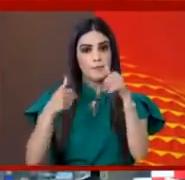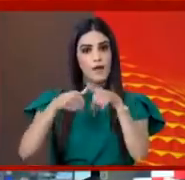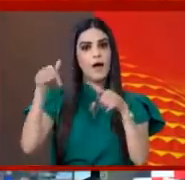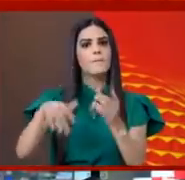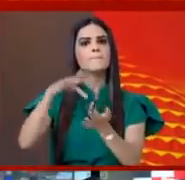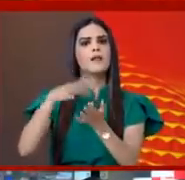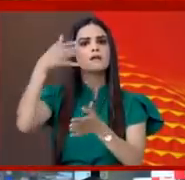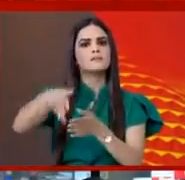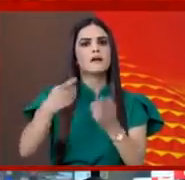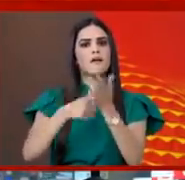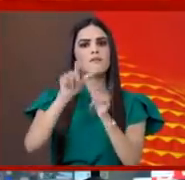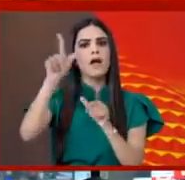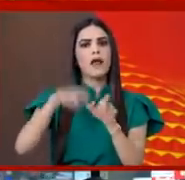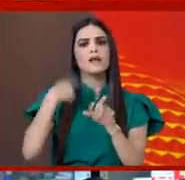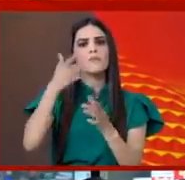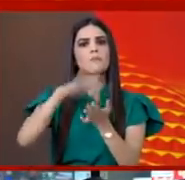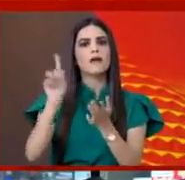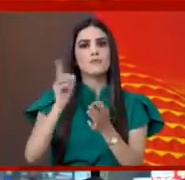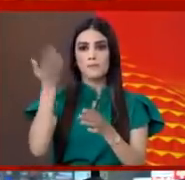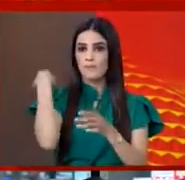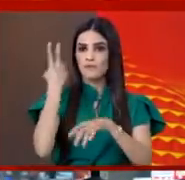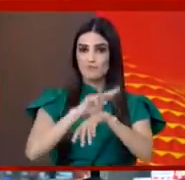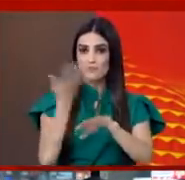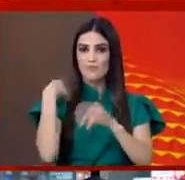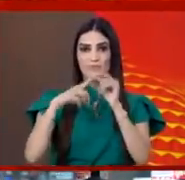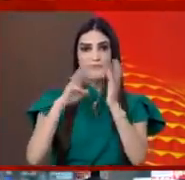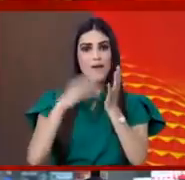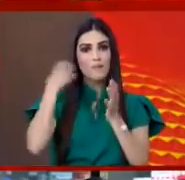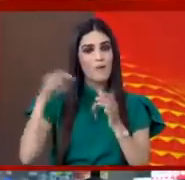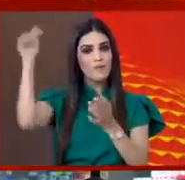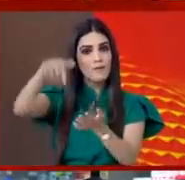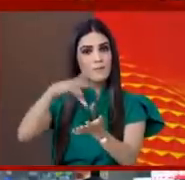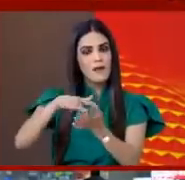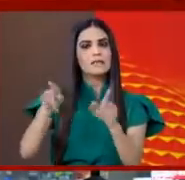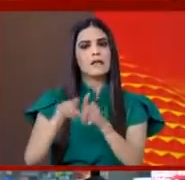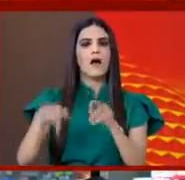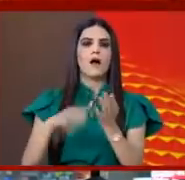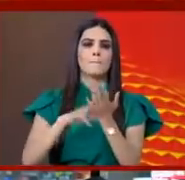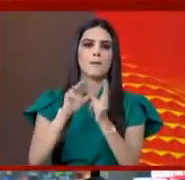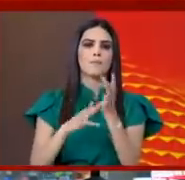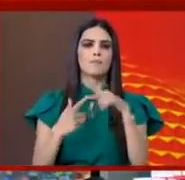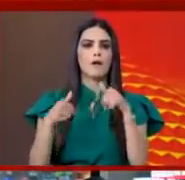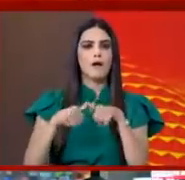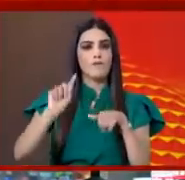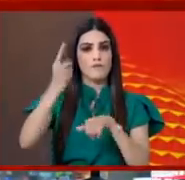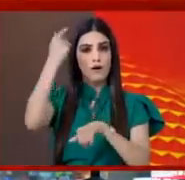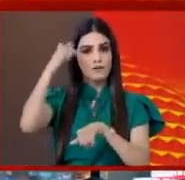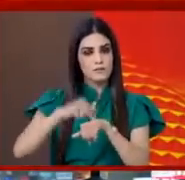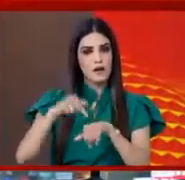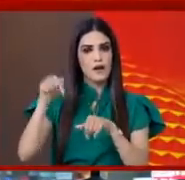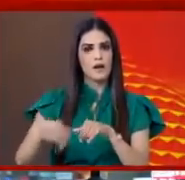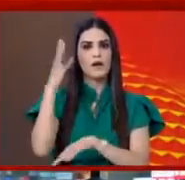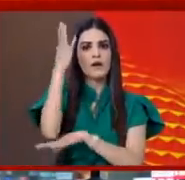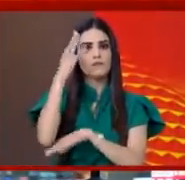मैदान में हो रही है जहां प्रधानमंत्री मोदी ने भी 2 दिन पहले रैली की थी। पहली बार ममता ने भी खेला होवे